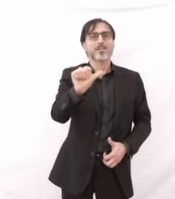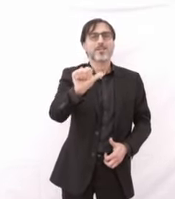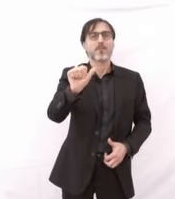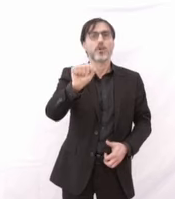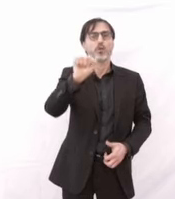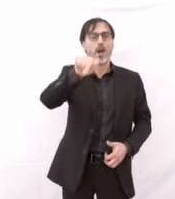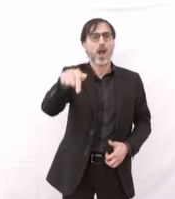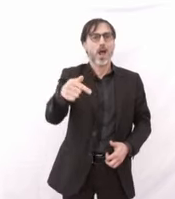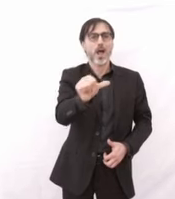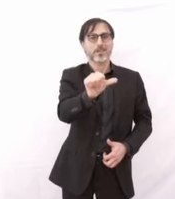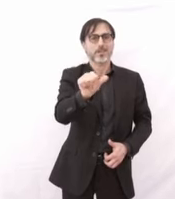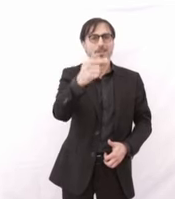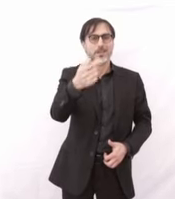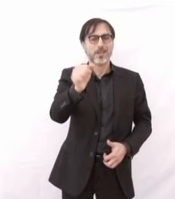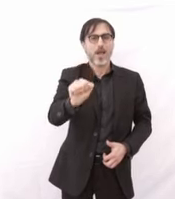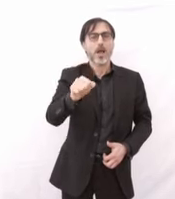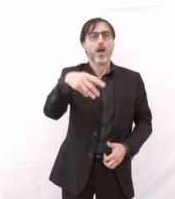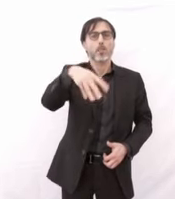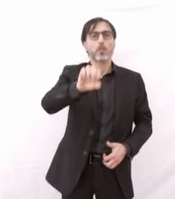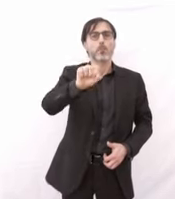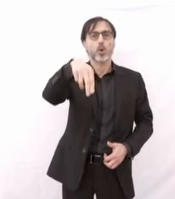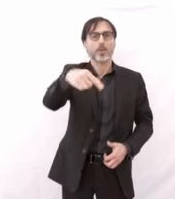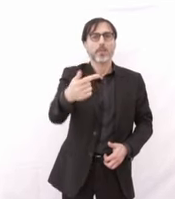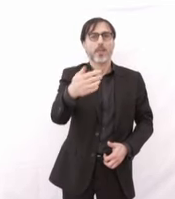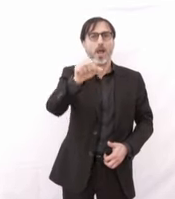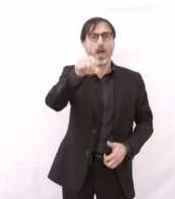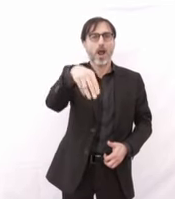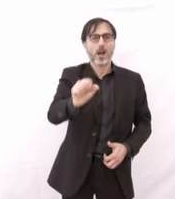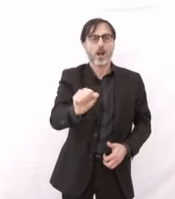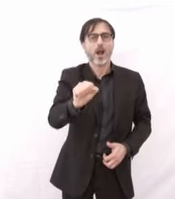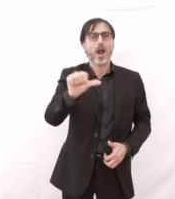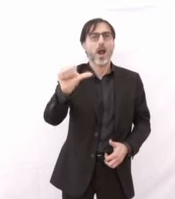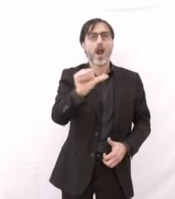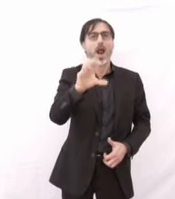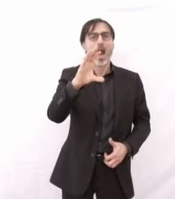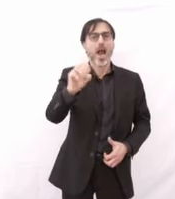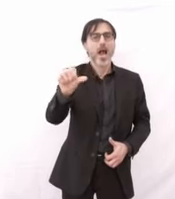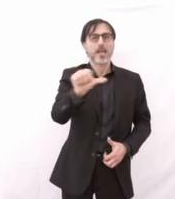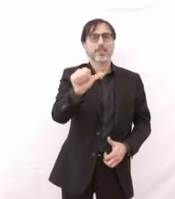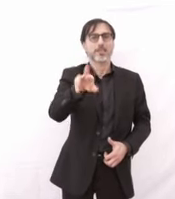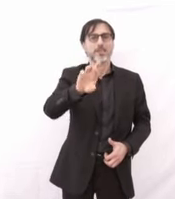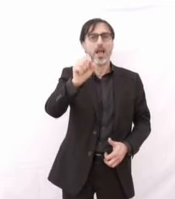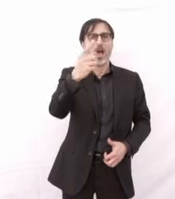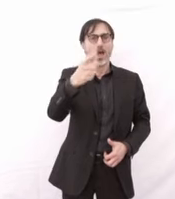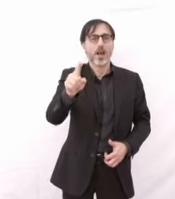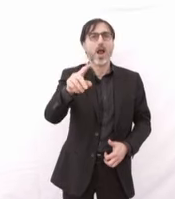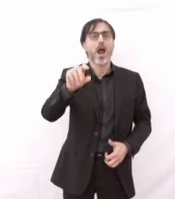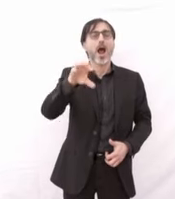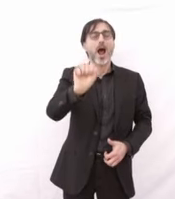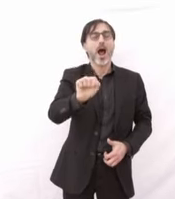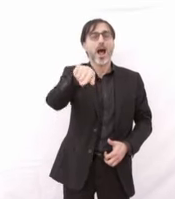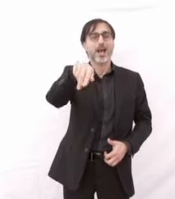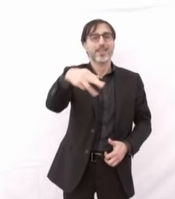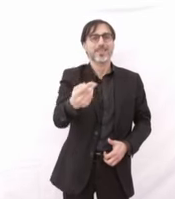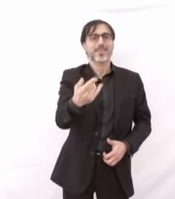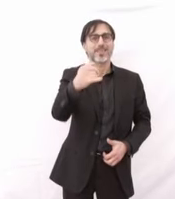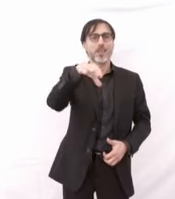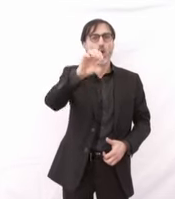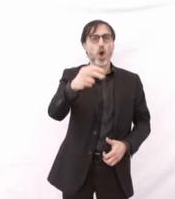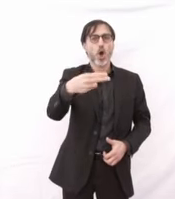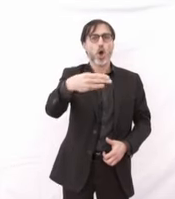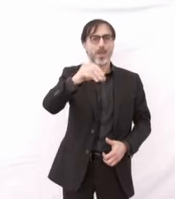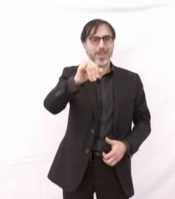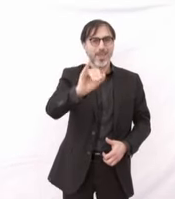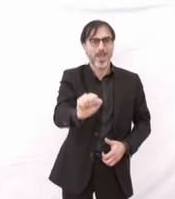Asta, Beppe Montana, Antonino Cassarà, Roberto Antiochia,